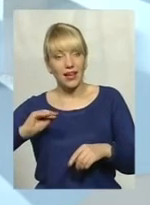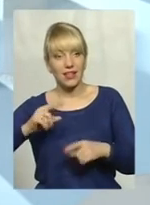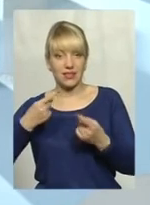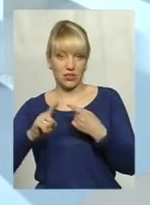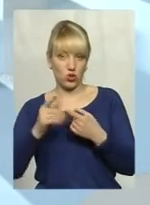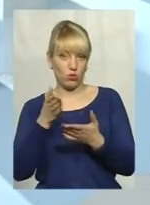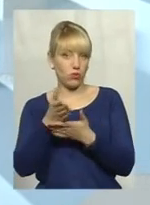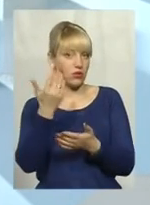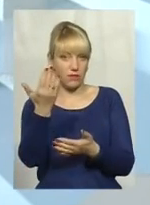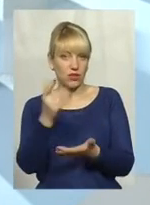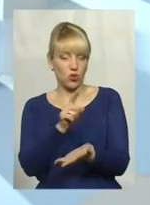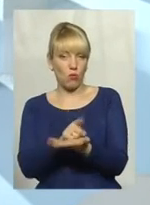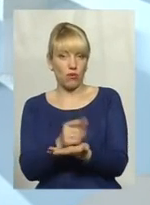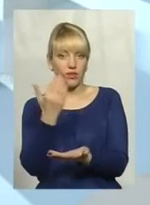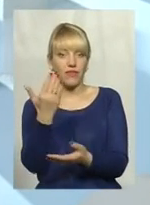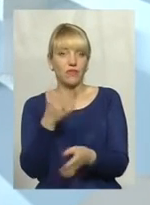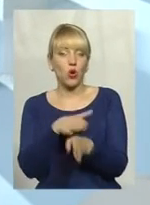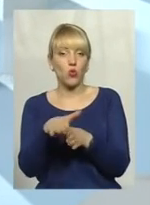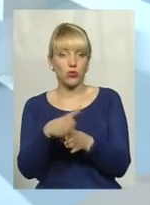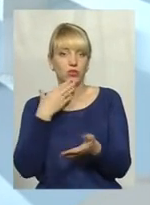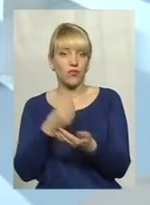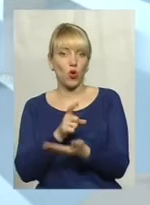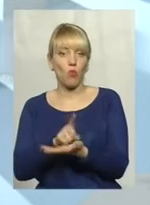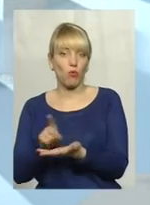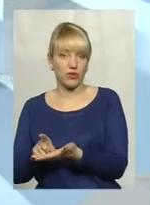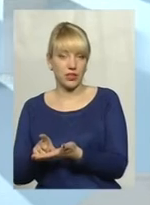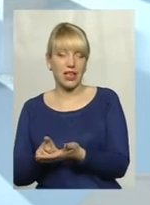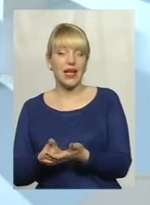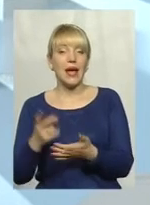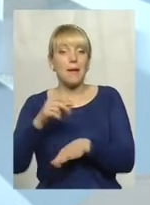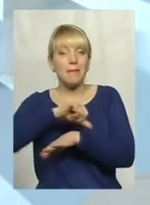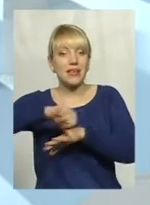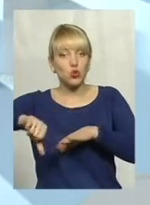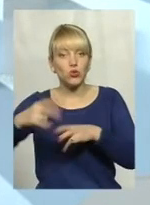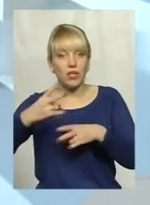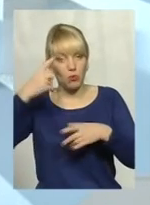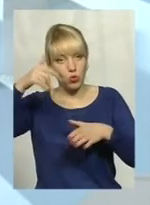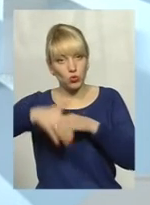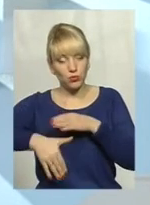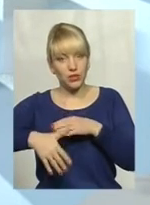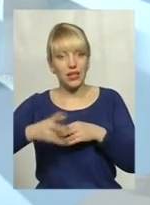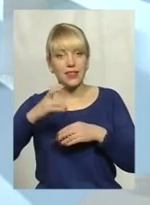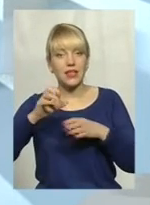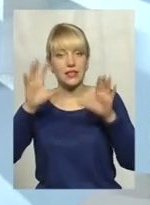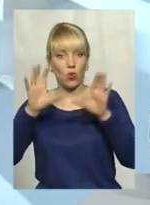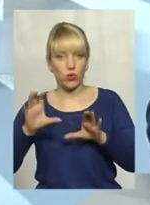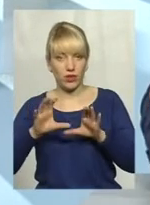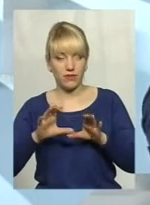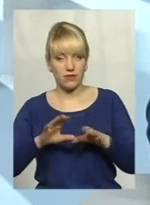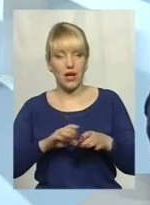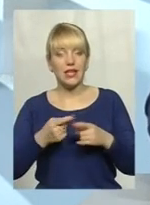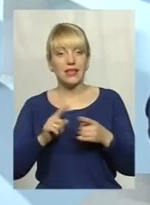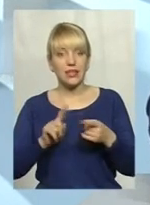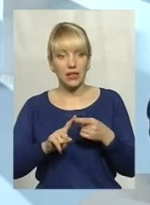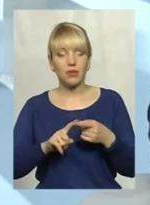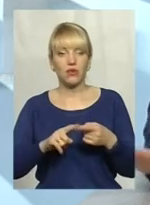пряме виконання ваших депутатських обов'язків. Тобто, ну, межу потрібно розуміти з огляду на законодавство, встановити її і, ну,